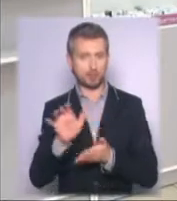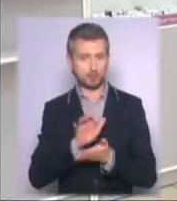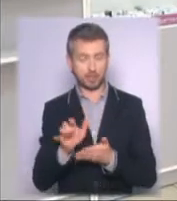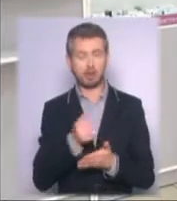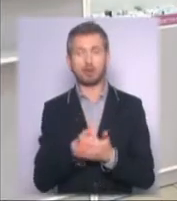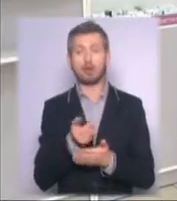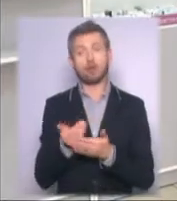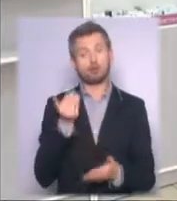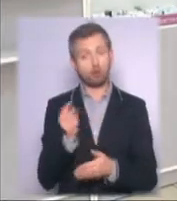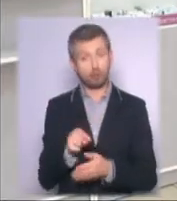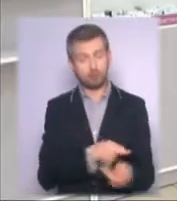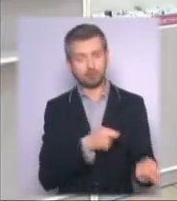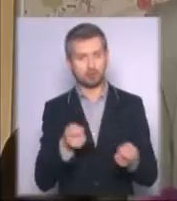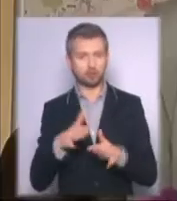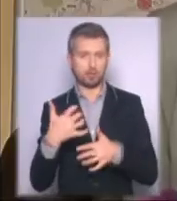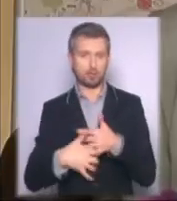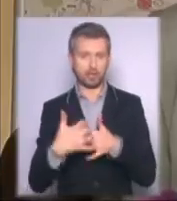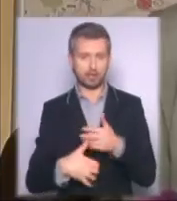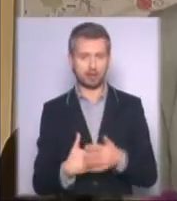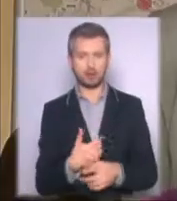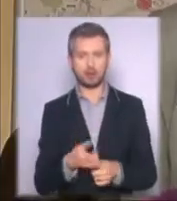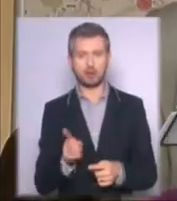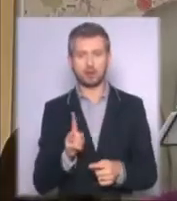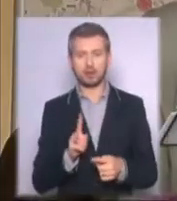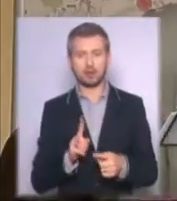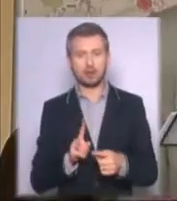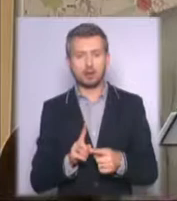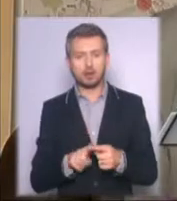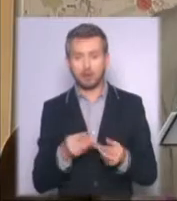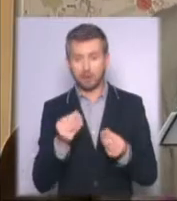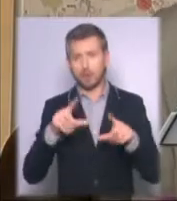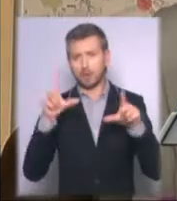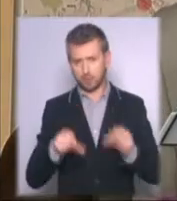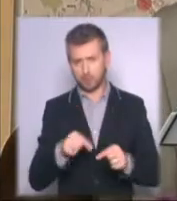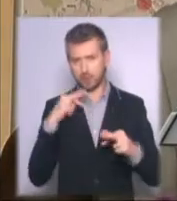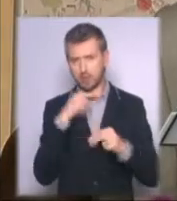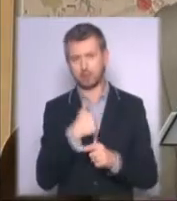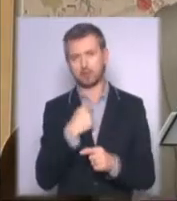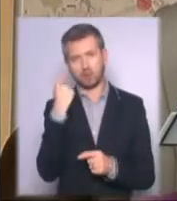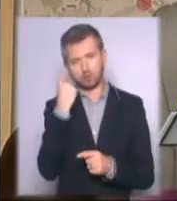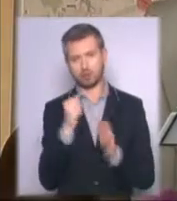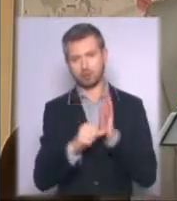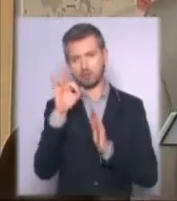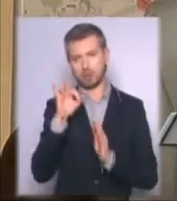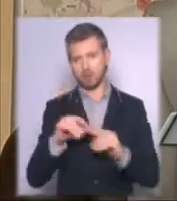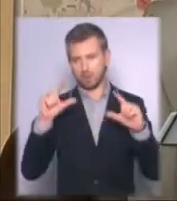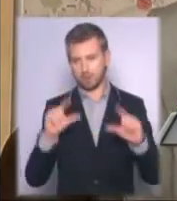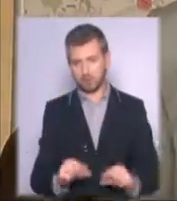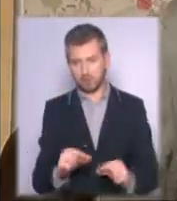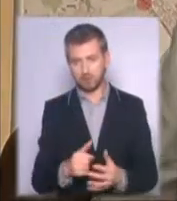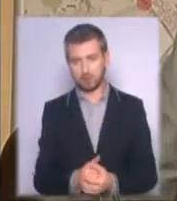їх постачали тільки посередники. Ціни на ринки впадуть на лікарства. Мій прогноз мінімум на 60%. Да, тому